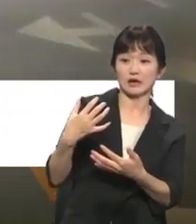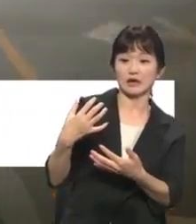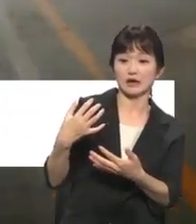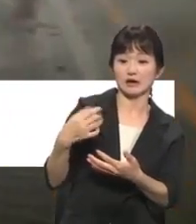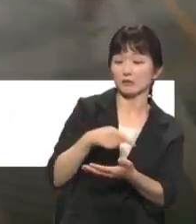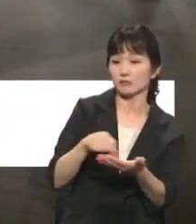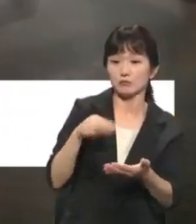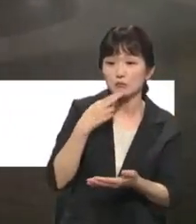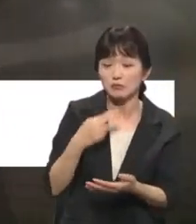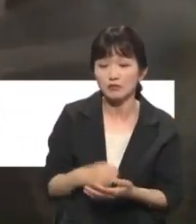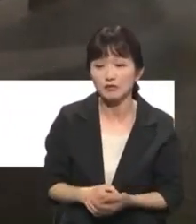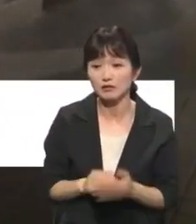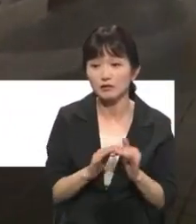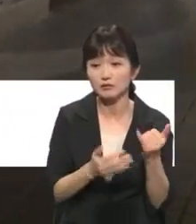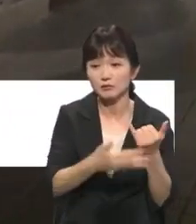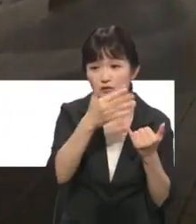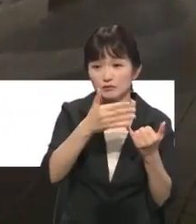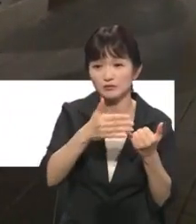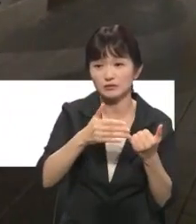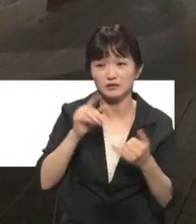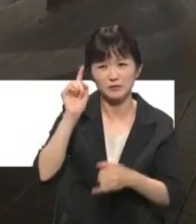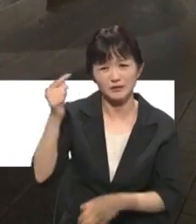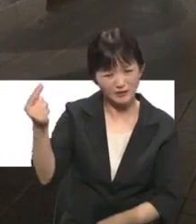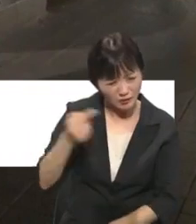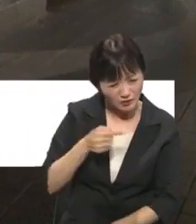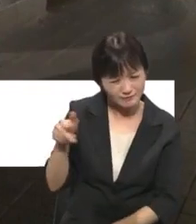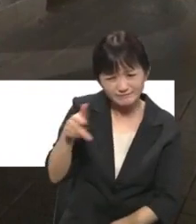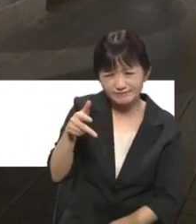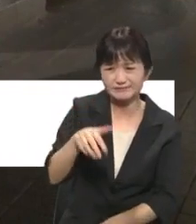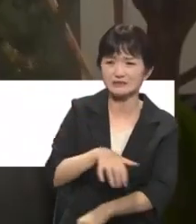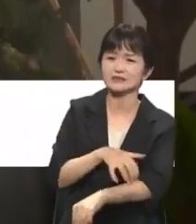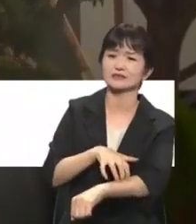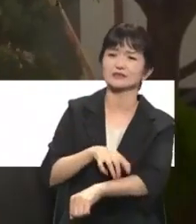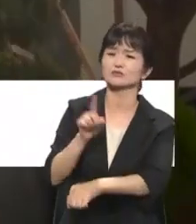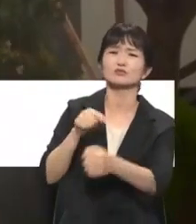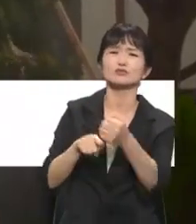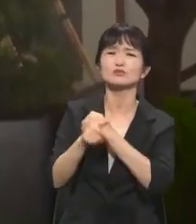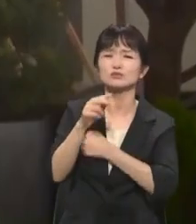뭐 맨날 어제 와가지고 뭐 촬영하고 뭐 이상하게 하는데 무슨 의미가 있어요 지금?